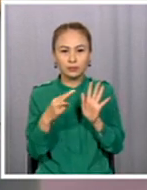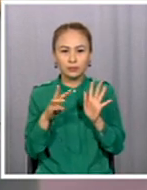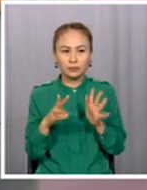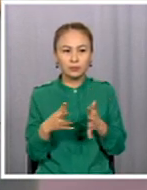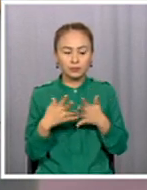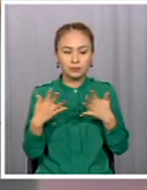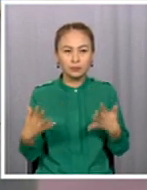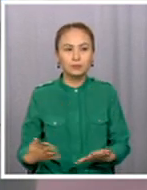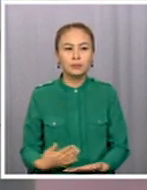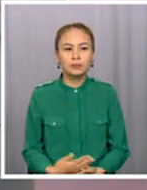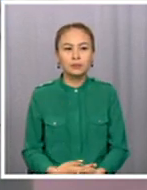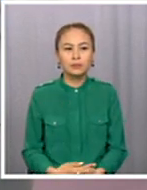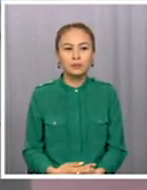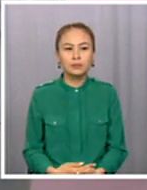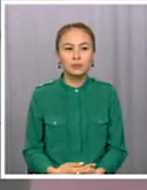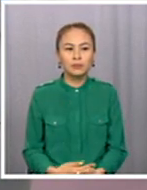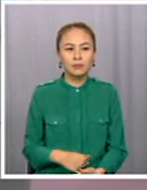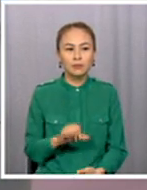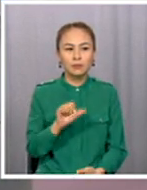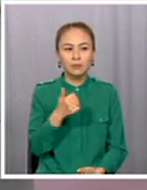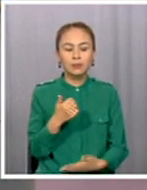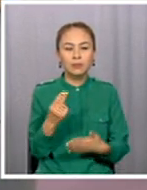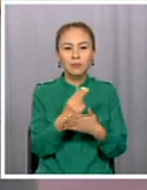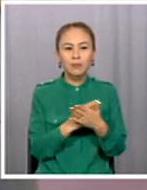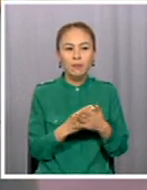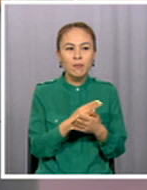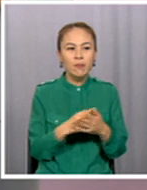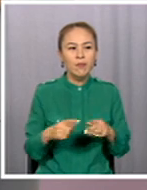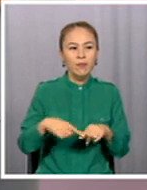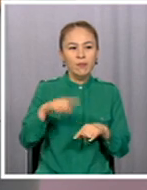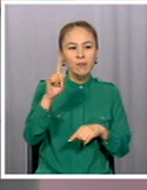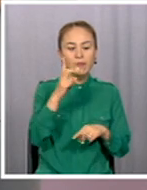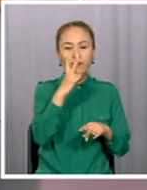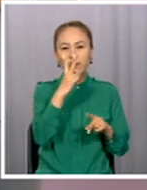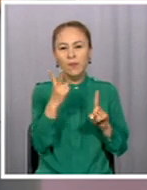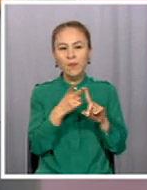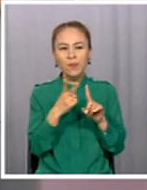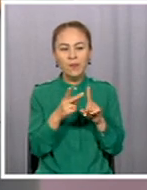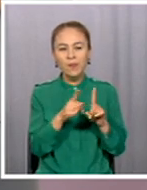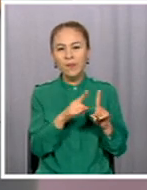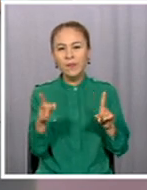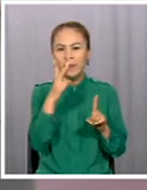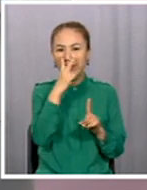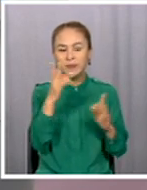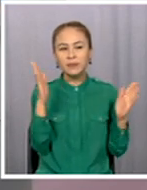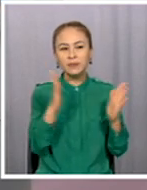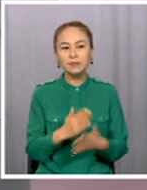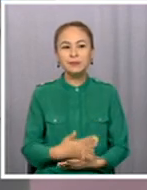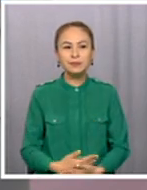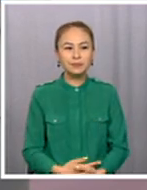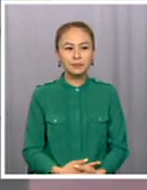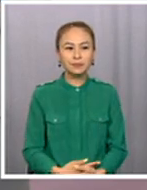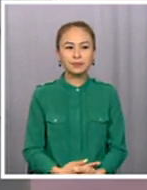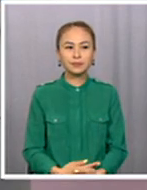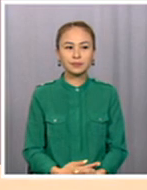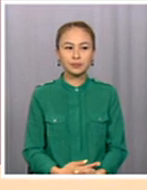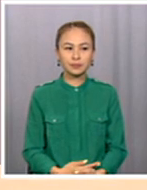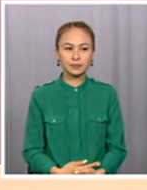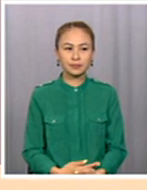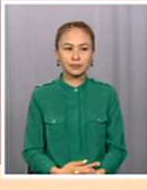кем. Яғни бірінші сөренің ұзындығы екінші сөренің ұзындығынан кем. Есте